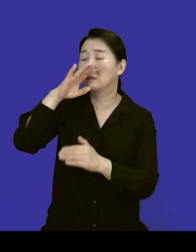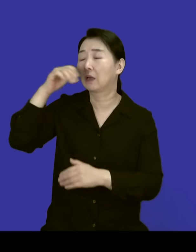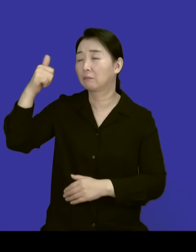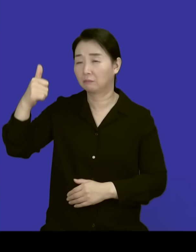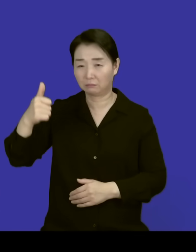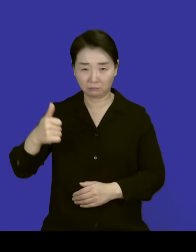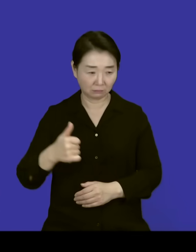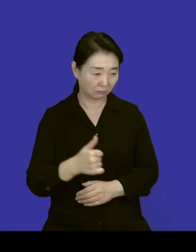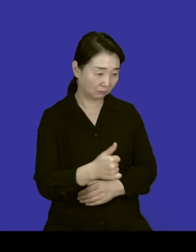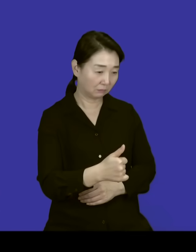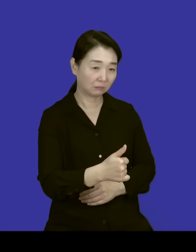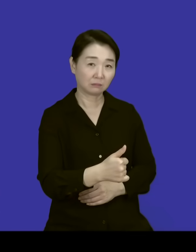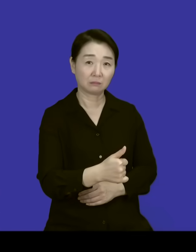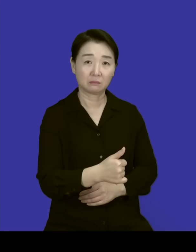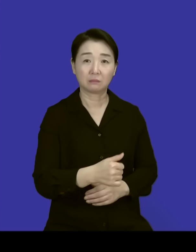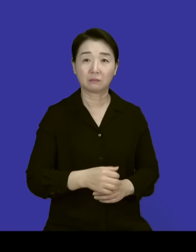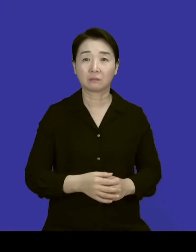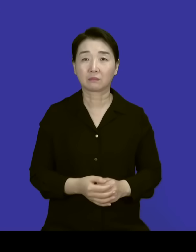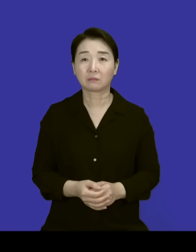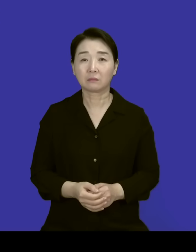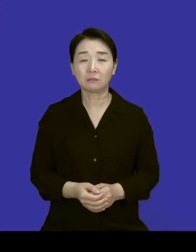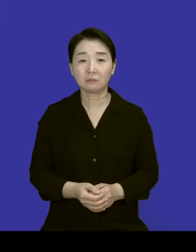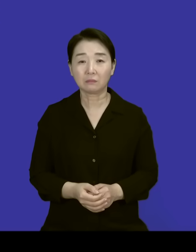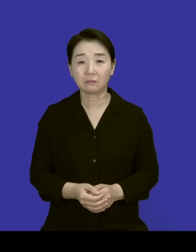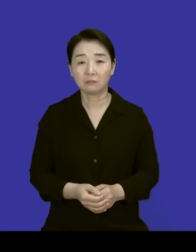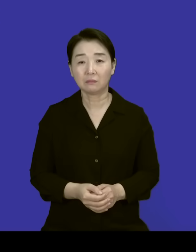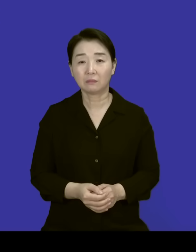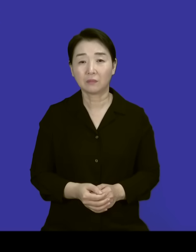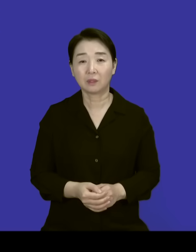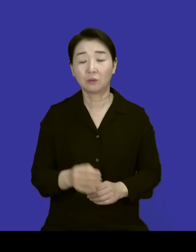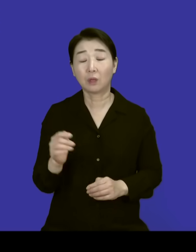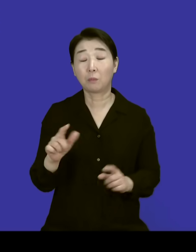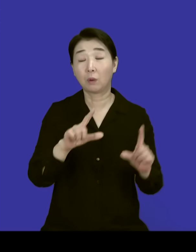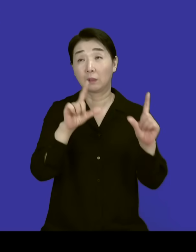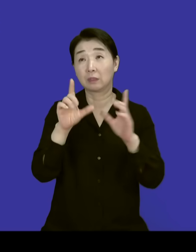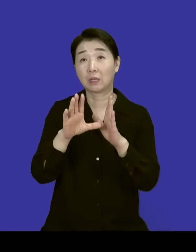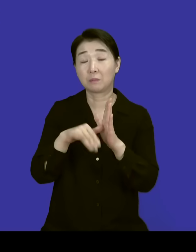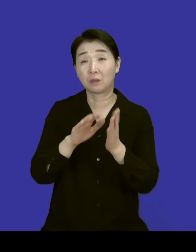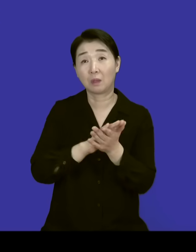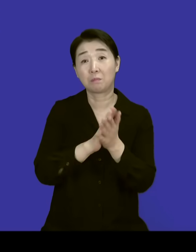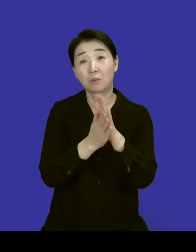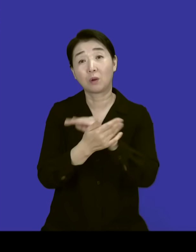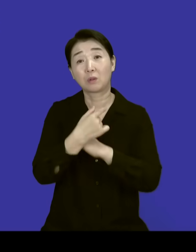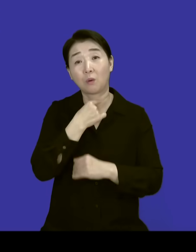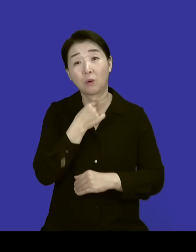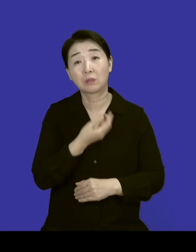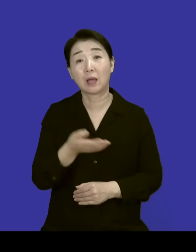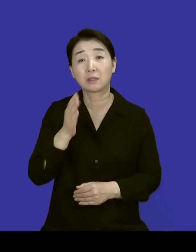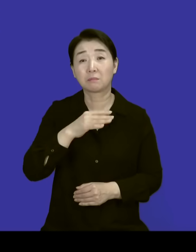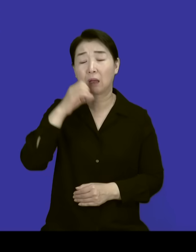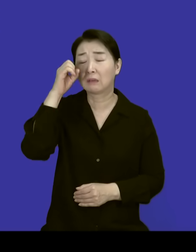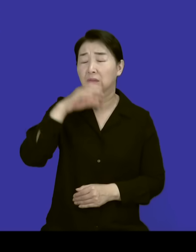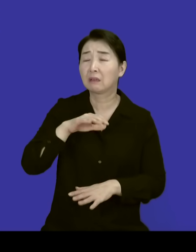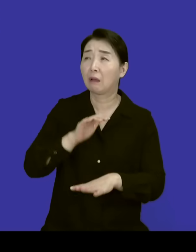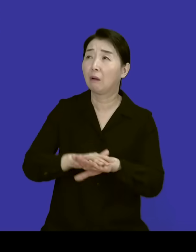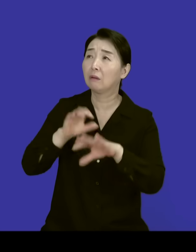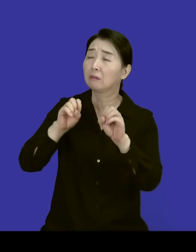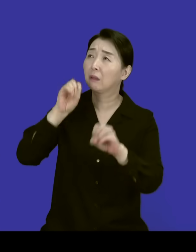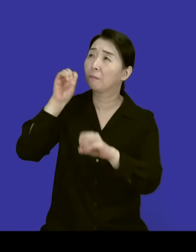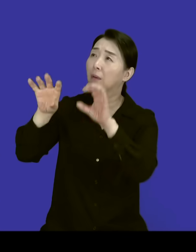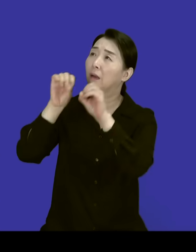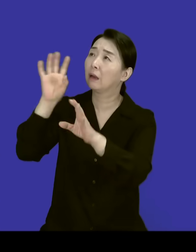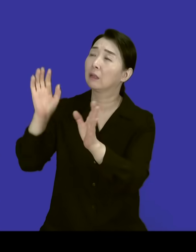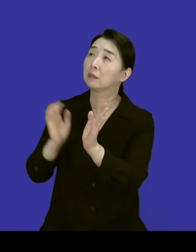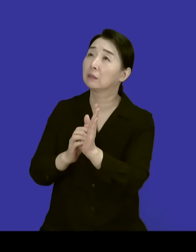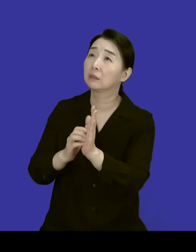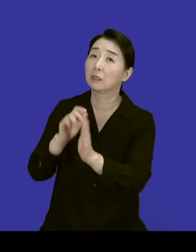또. 그러니까 뭔가의 변화를 한번 주고 싶어서 올라갔던 자리가 그냥 쓸데없는 말이 돼버린 것 같은 상처만 더